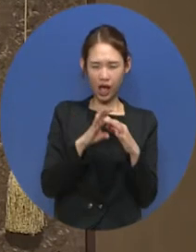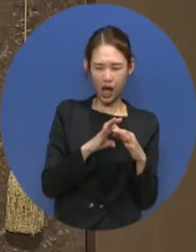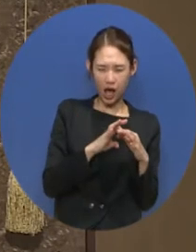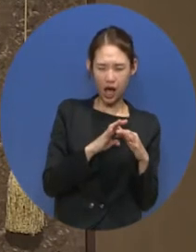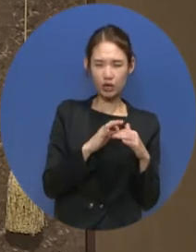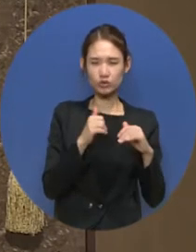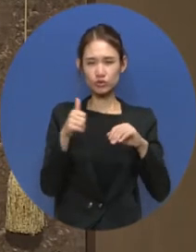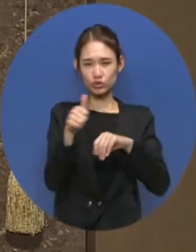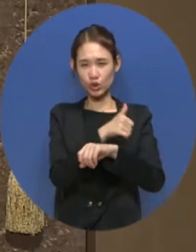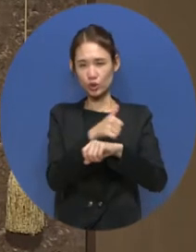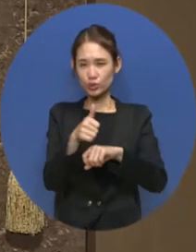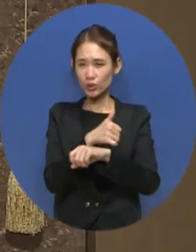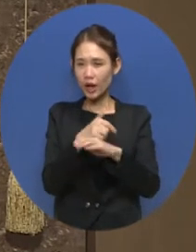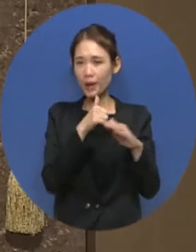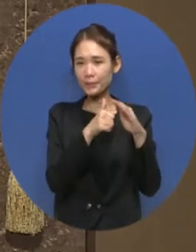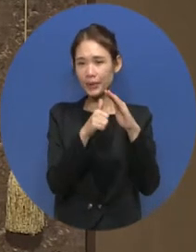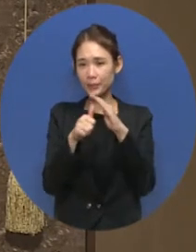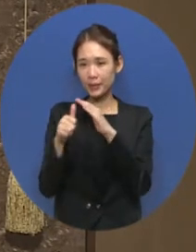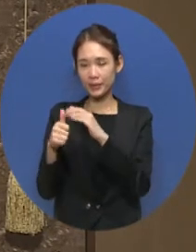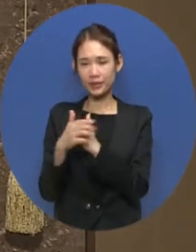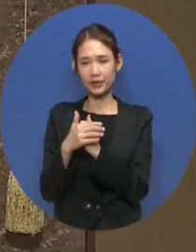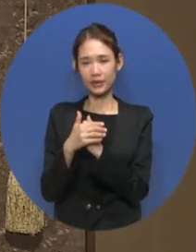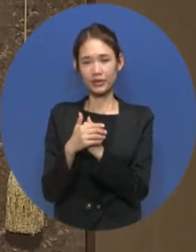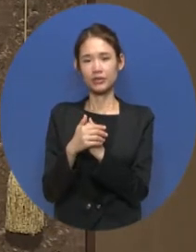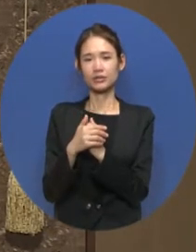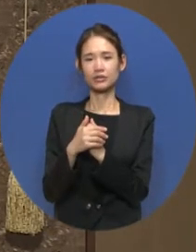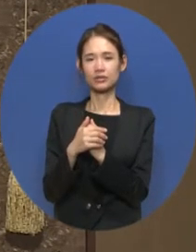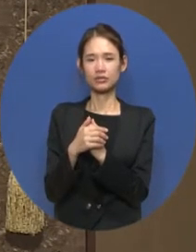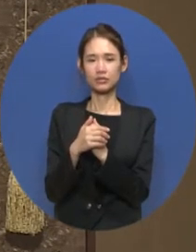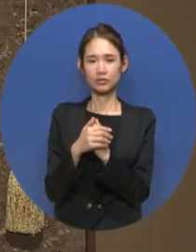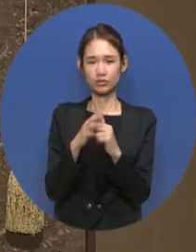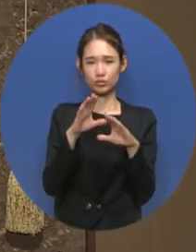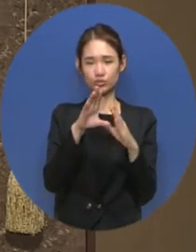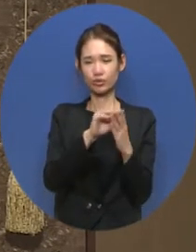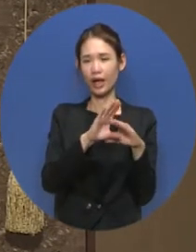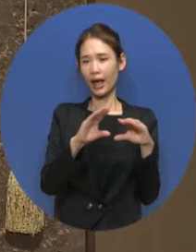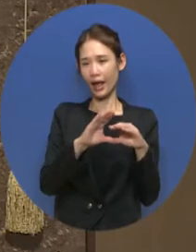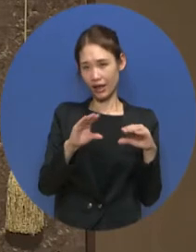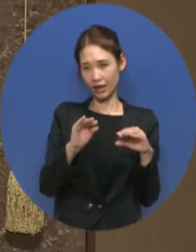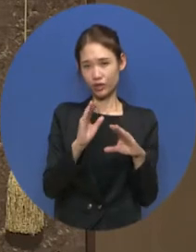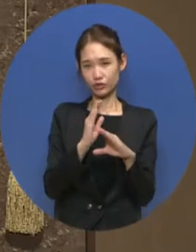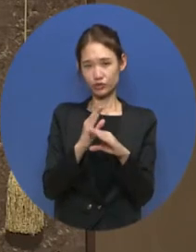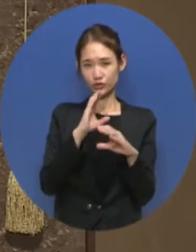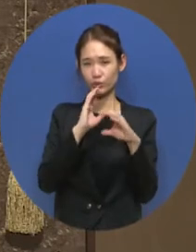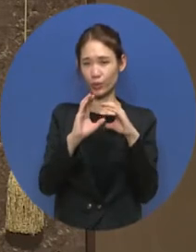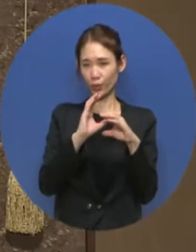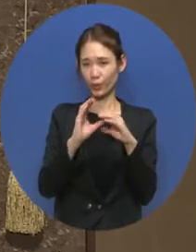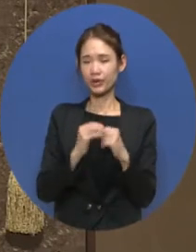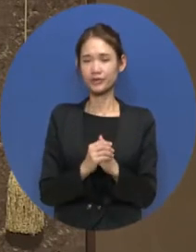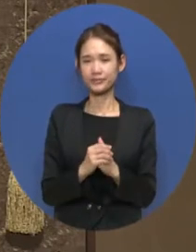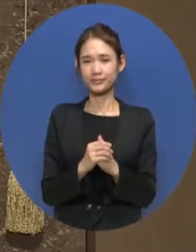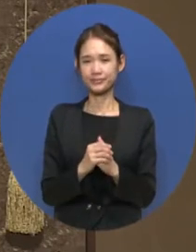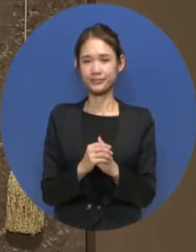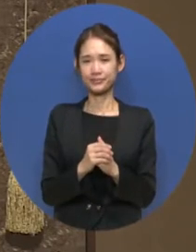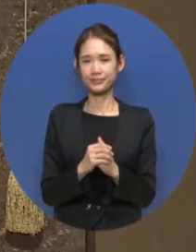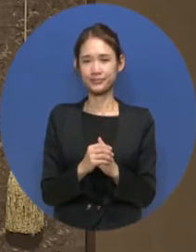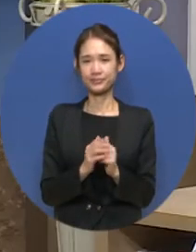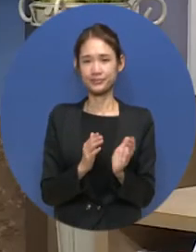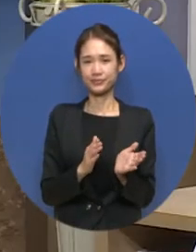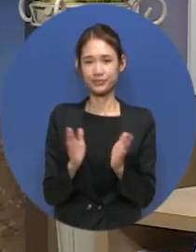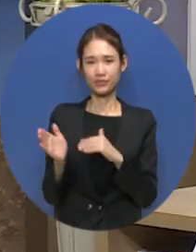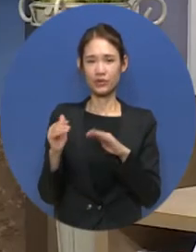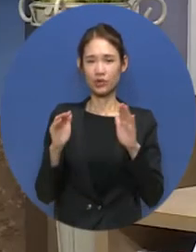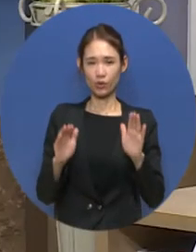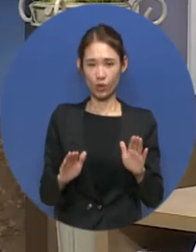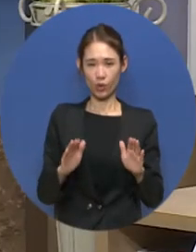지속적으로 출장을 다니면서 문제 해결을 하고 있고 또 그렇게 네. 소통을 하고 있습니다. 네. 그렇다면은